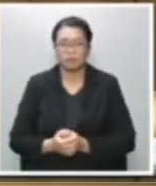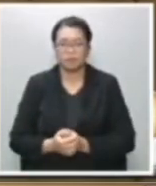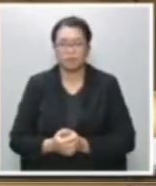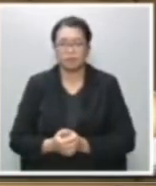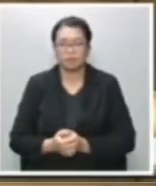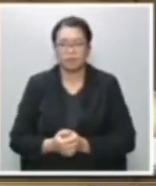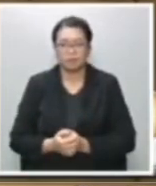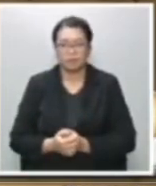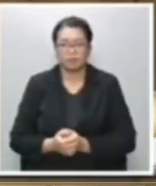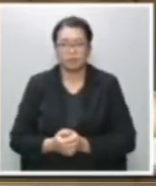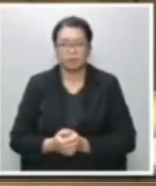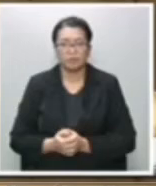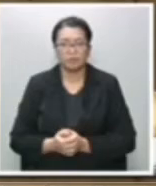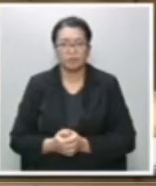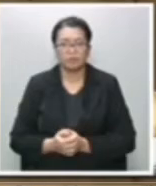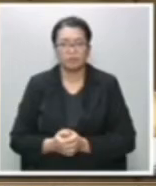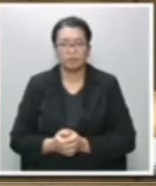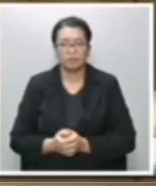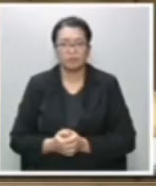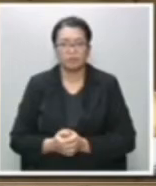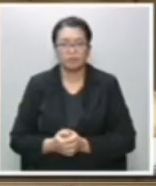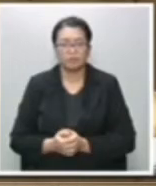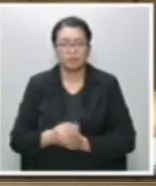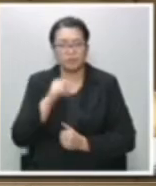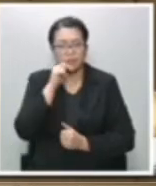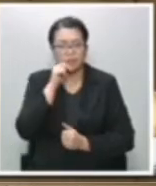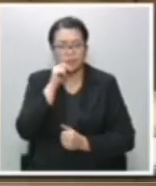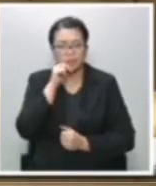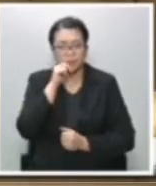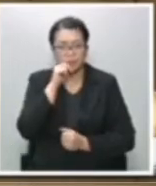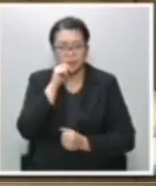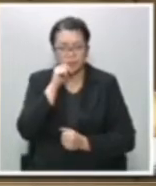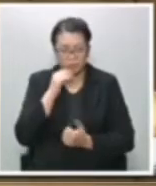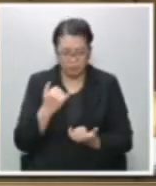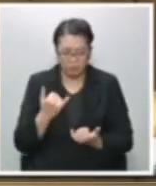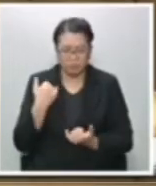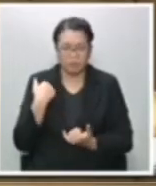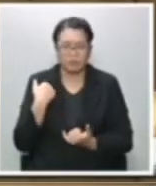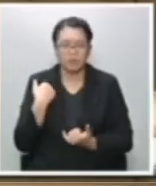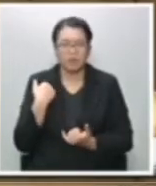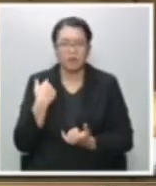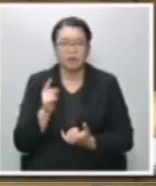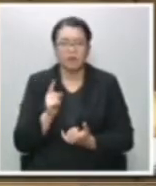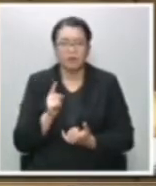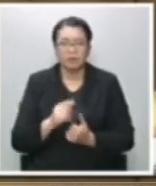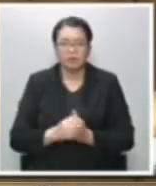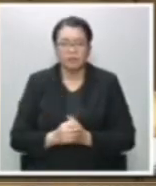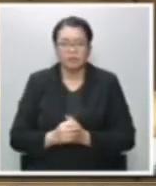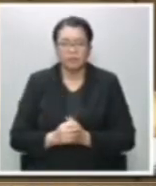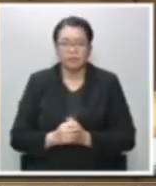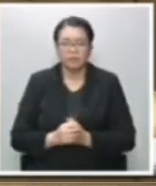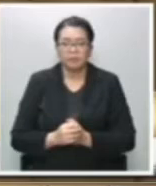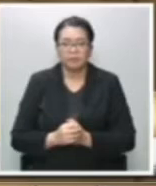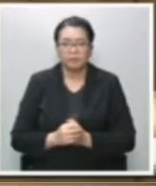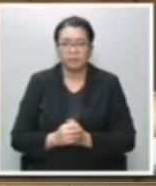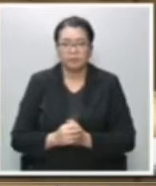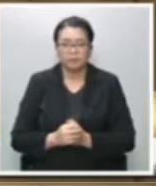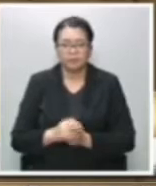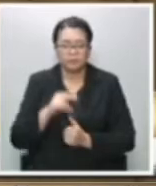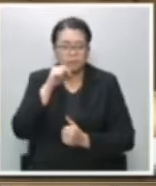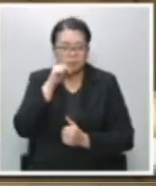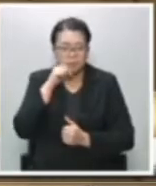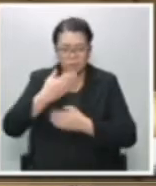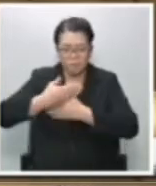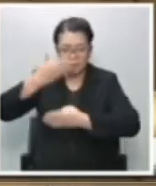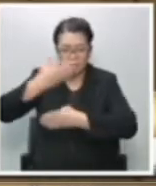สถานการณ์ของการระบายน้ำกรมชลประทานจะต้องมีผลเช่นในบางช่วงที่ระบายน้ำมาถ้